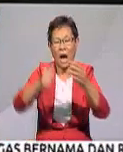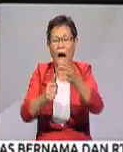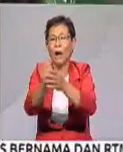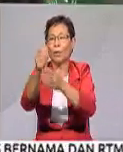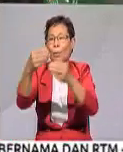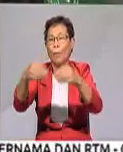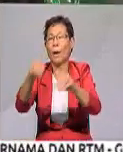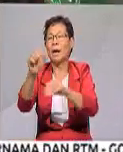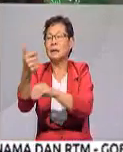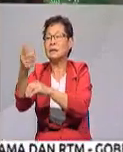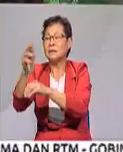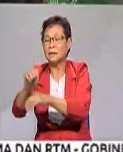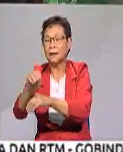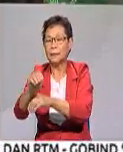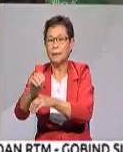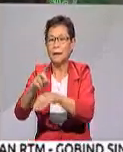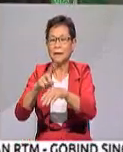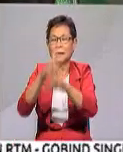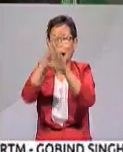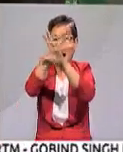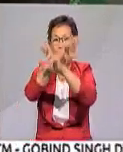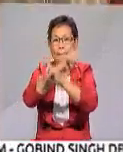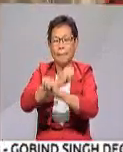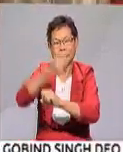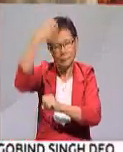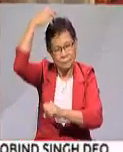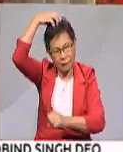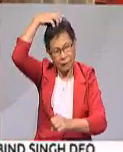SEM di Taman Cempaka Ampang, Selangor.